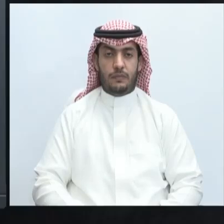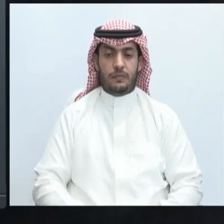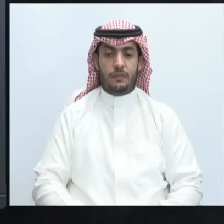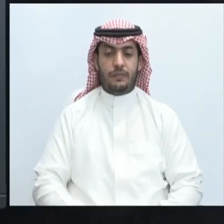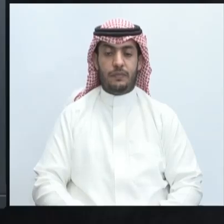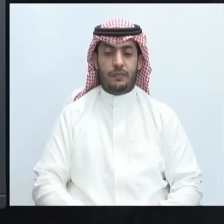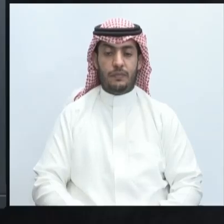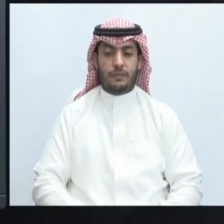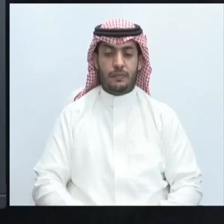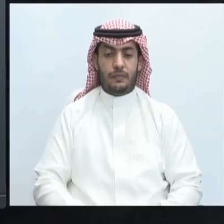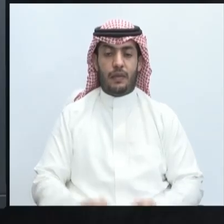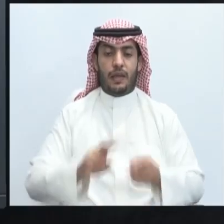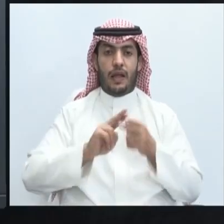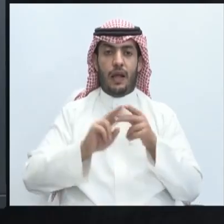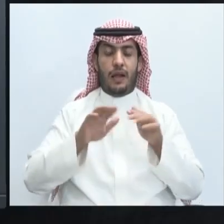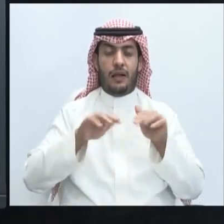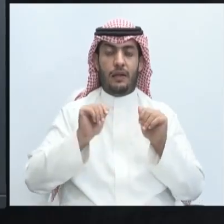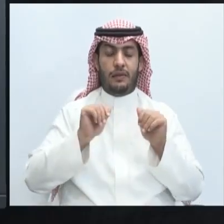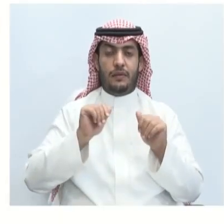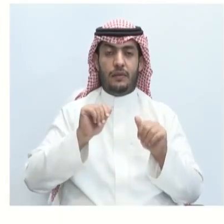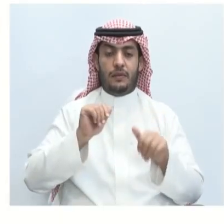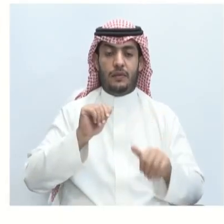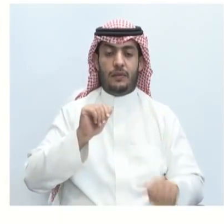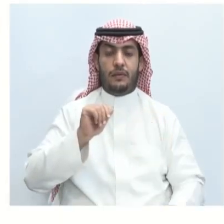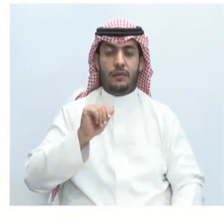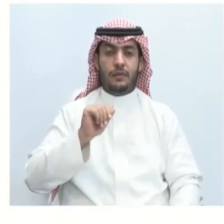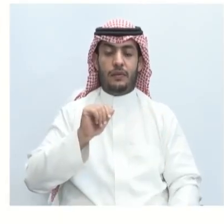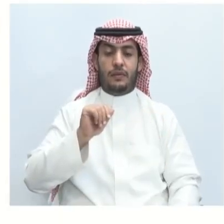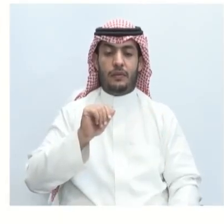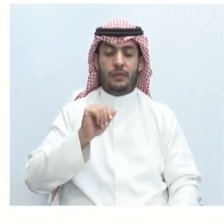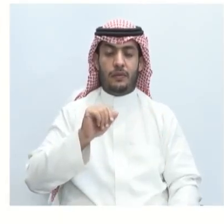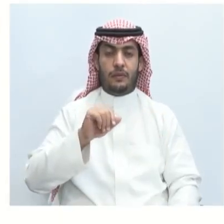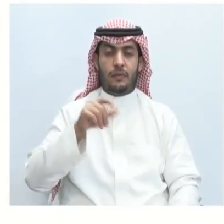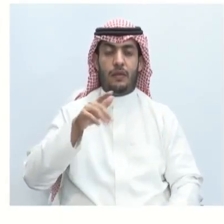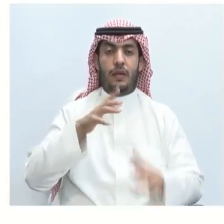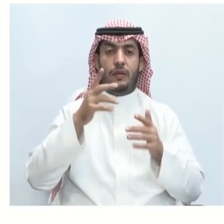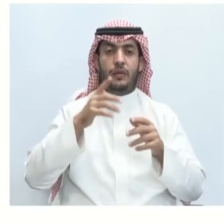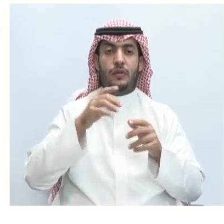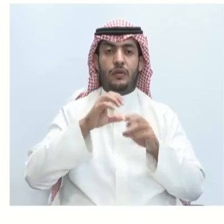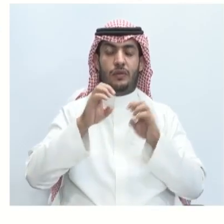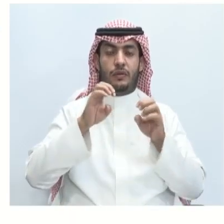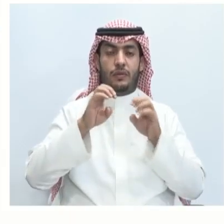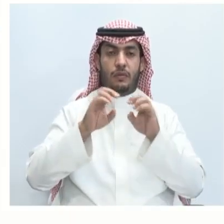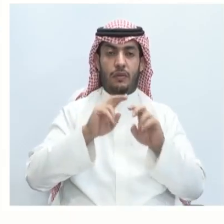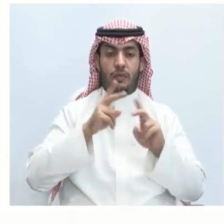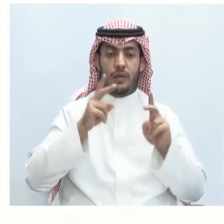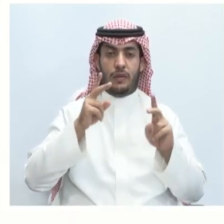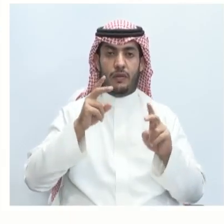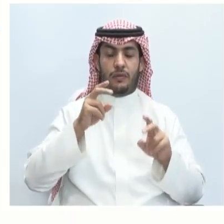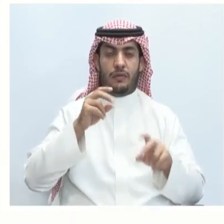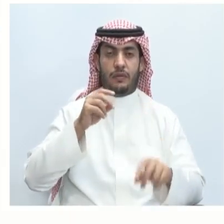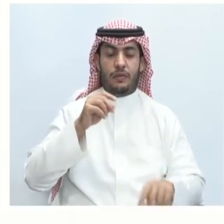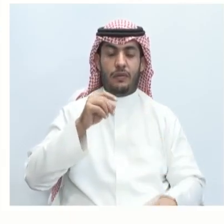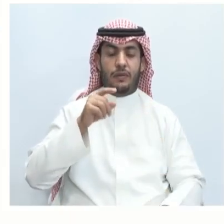هاي مبدعين هل وصلت الاجابه بارك الله فيكم اذا هناك اكثر من اجابه محتمله لهذا السؤال